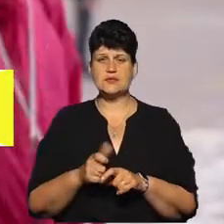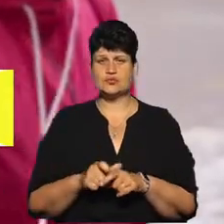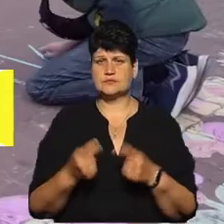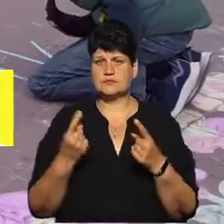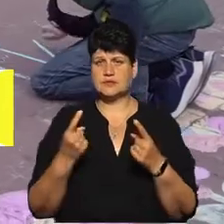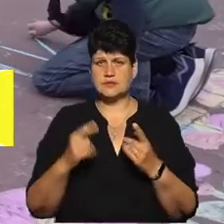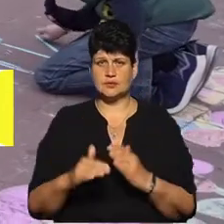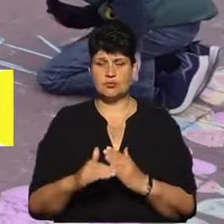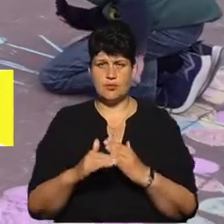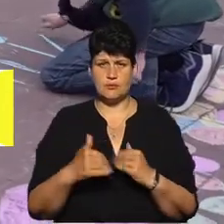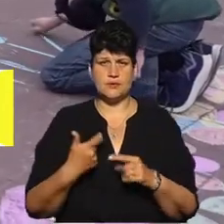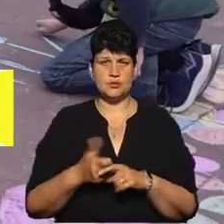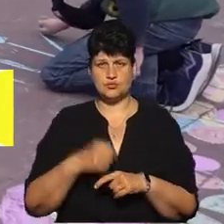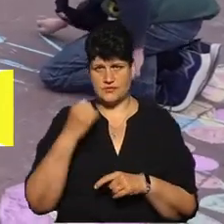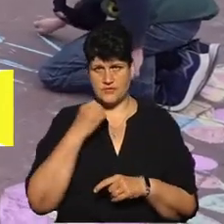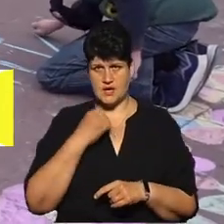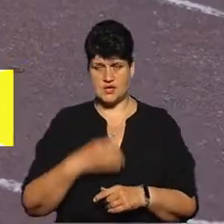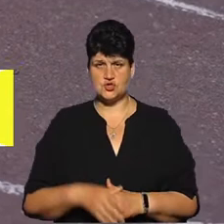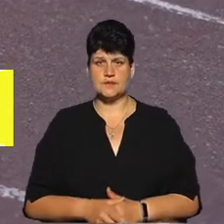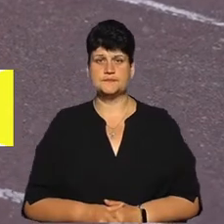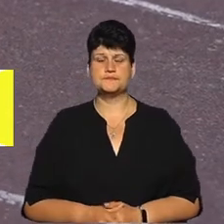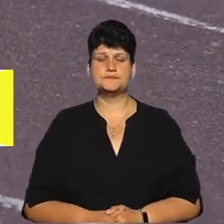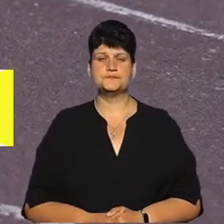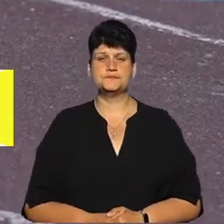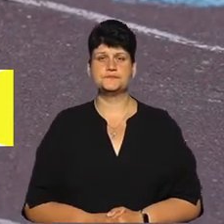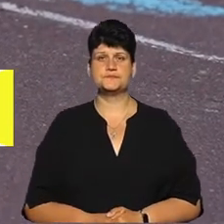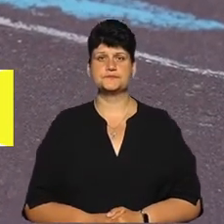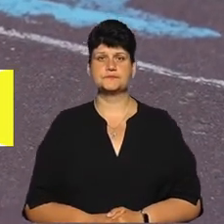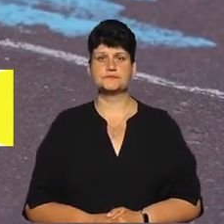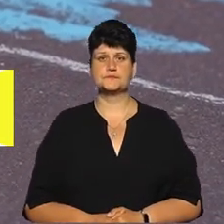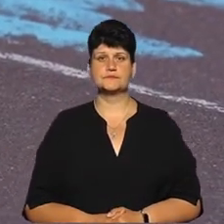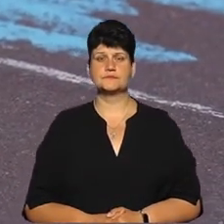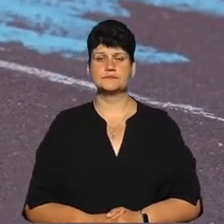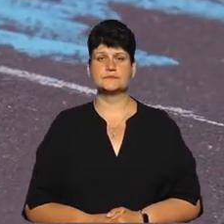дуже вдячні. Анастасія Чечко, Андрій Бодак. Новини на Суспільному.